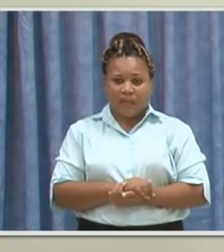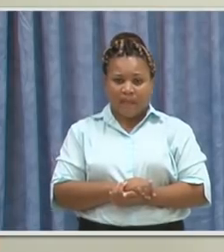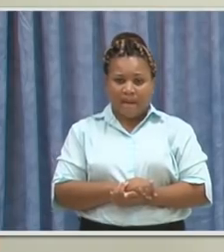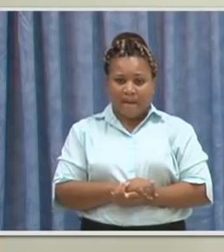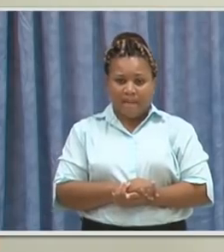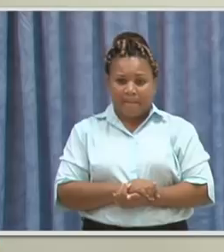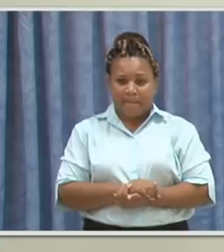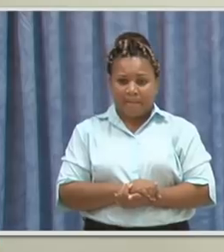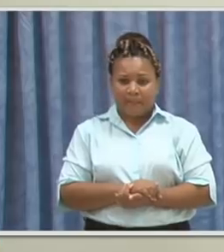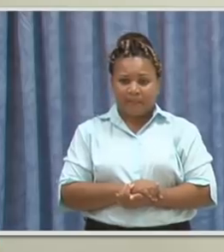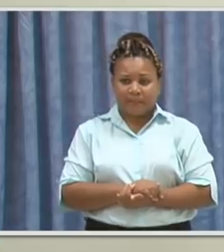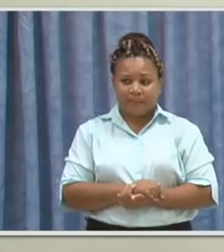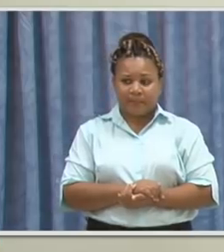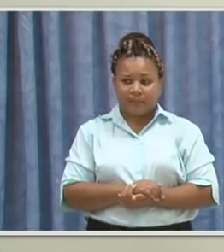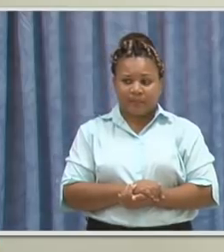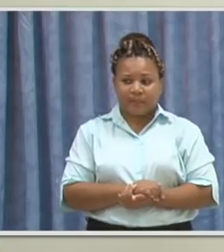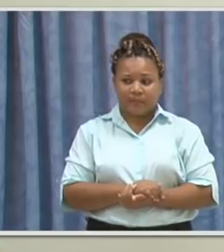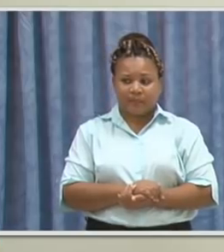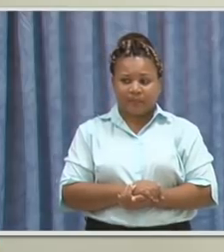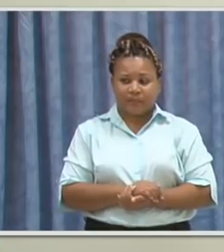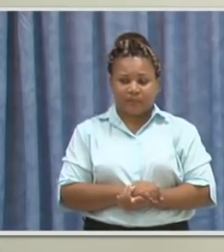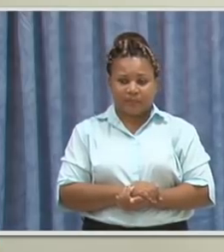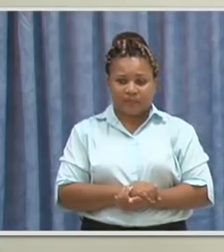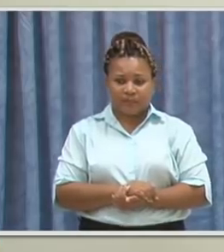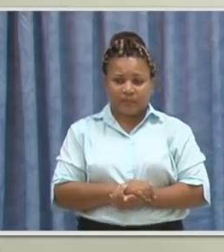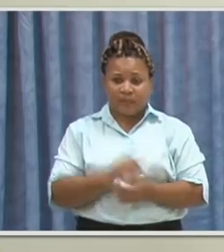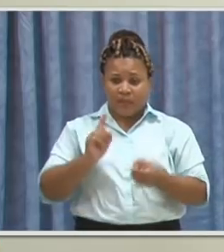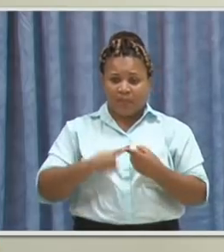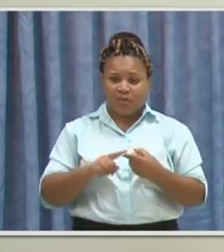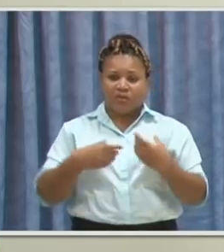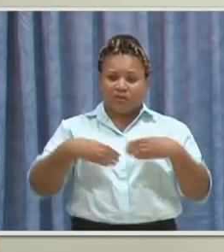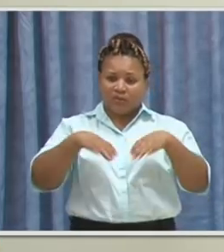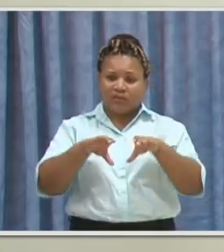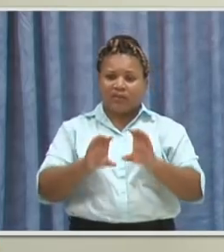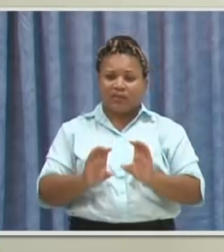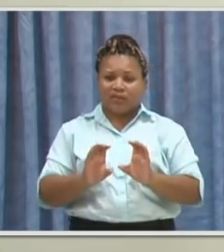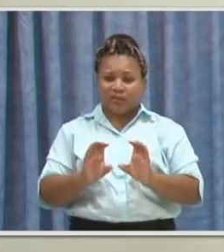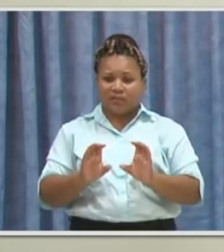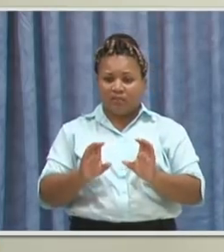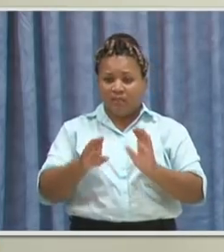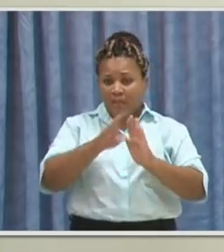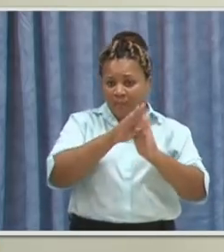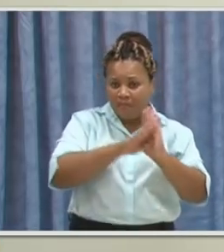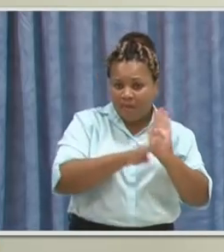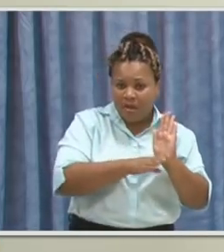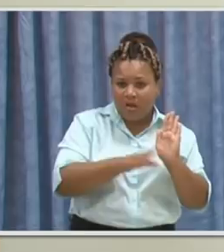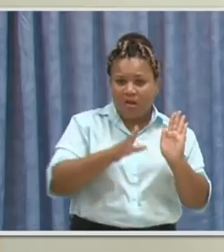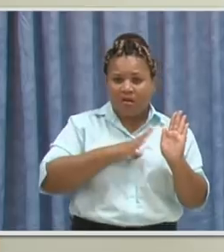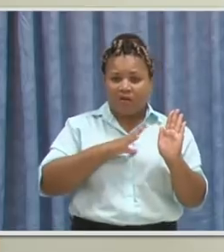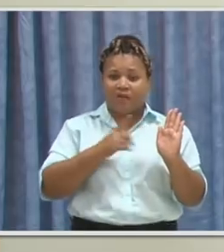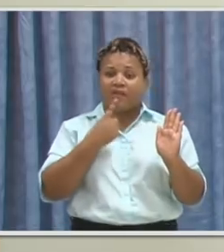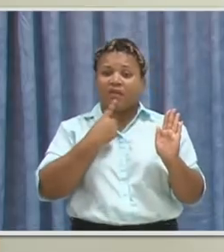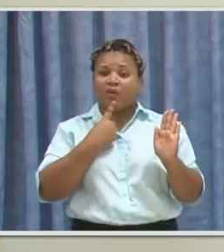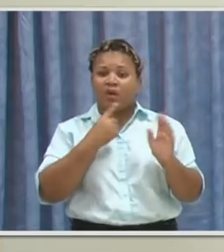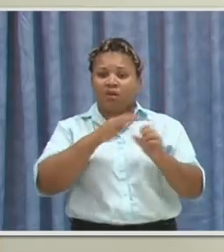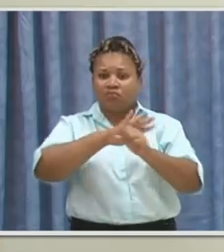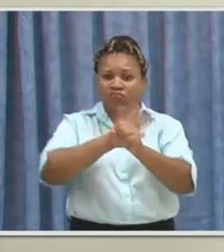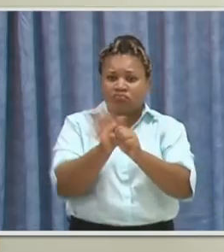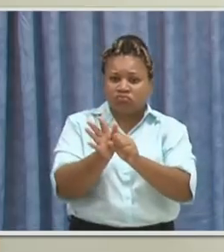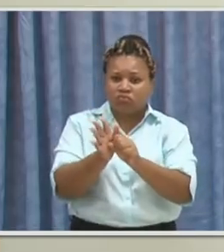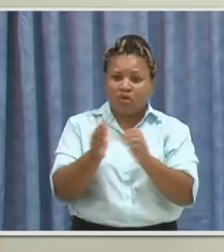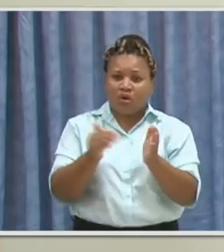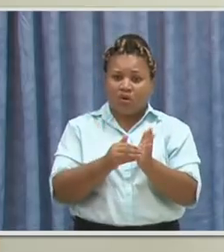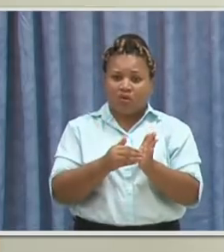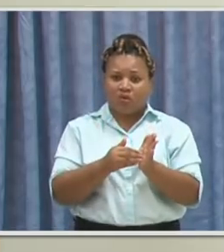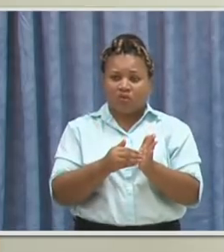cas un cluster of cases venir qui overwhelm nos services la santé. Mais il y a une